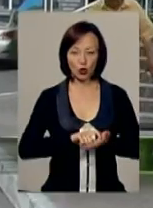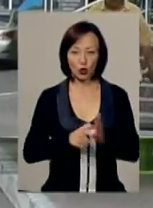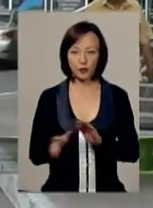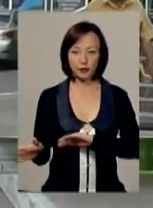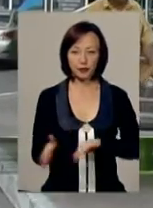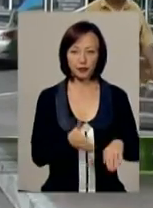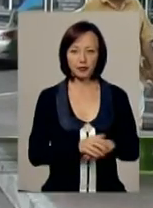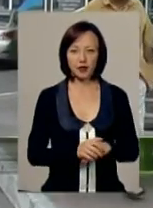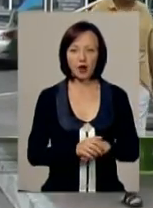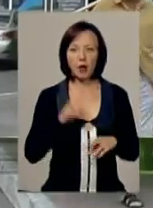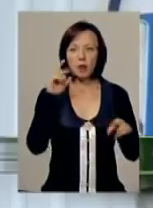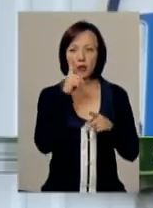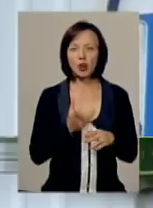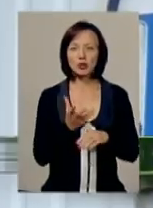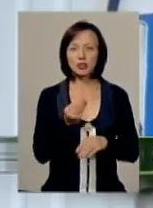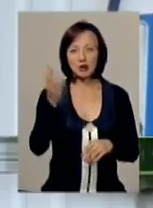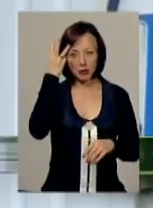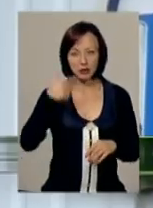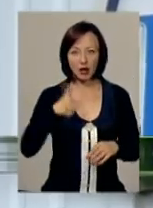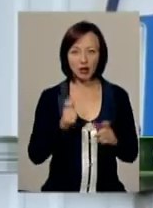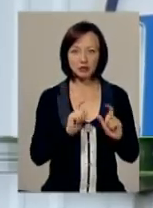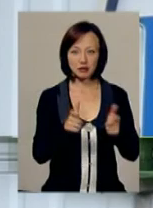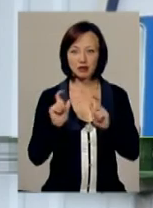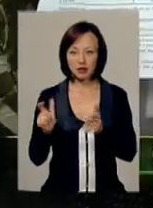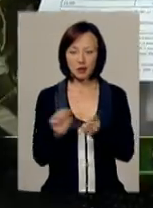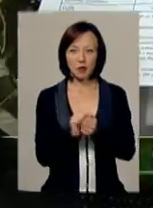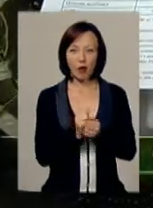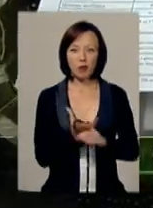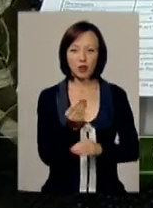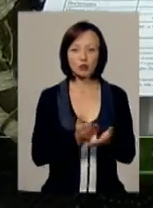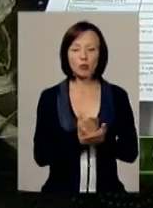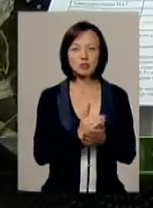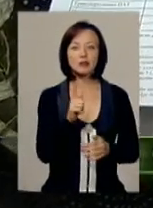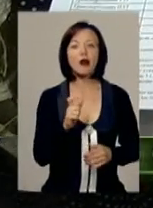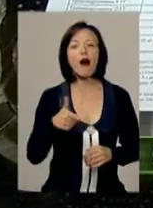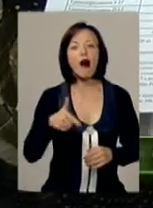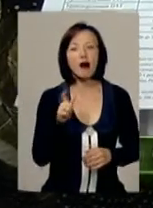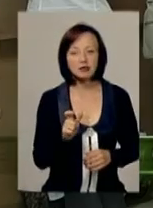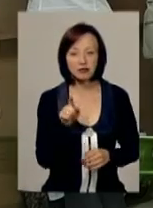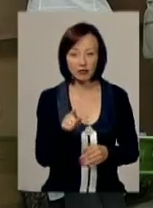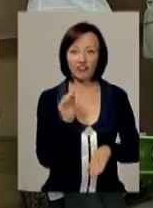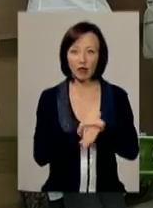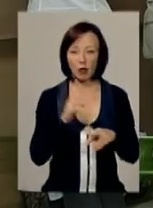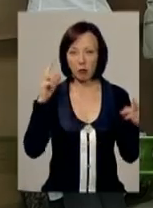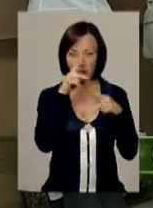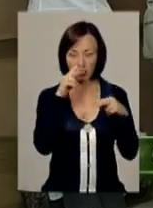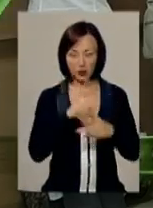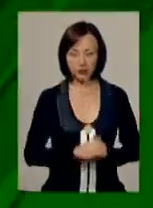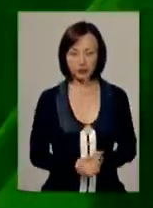у розрахунках. Споживачі Хмельницькгазу отримали паперові рахунки на оплату послуг за спожитий газ. У них виявили помилки.